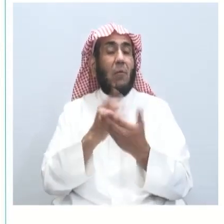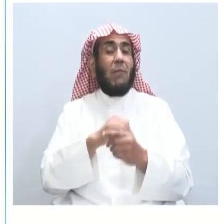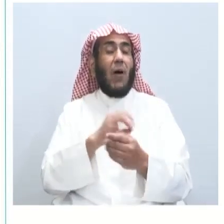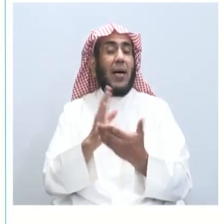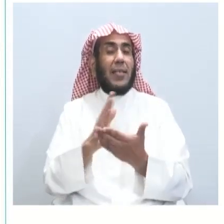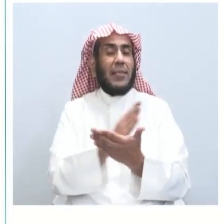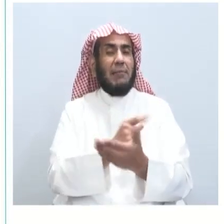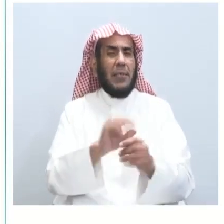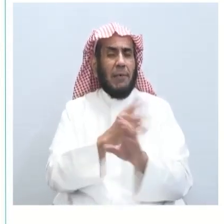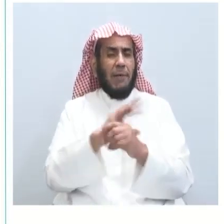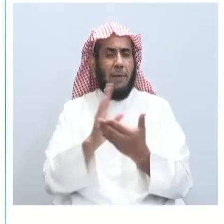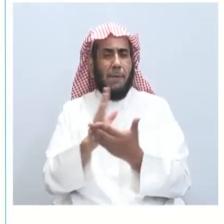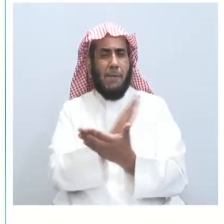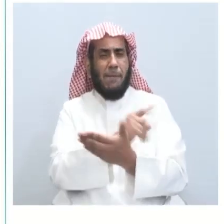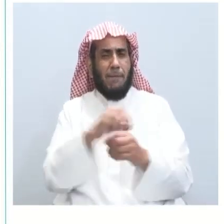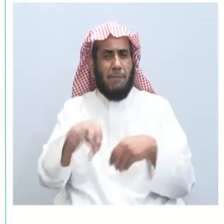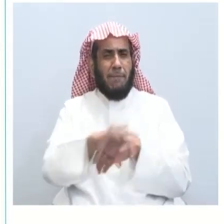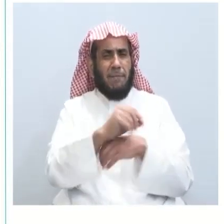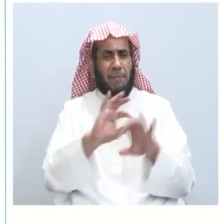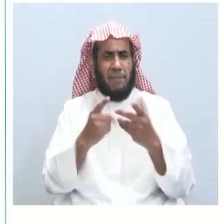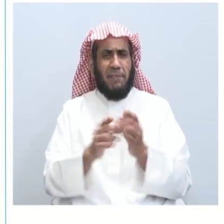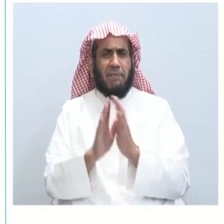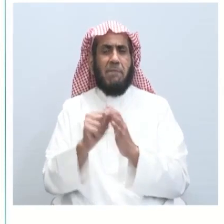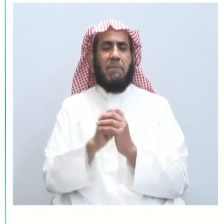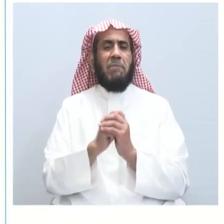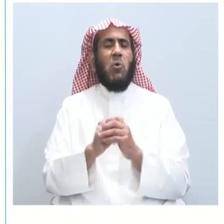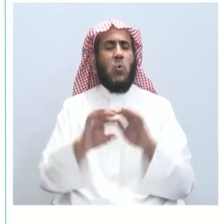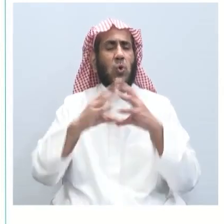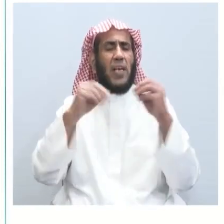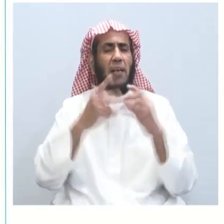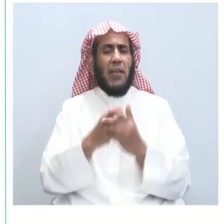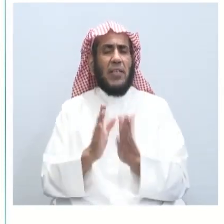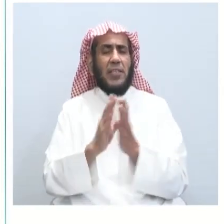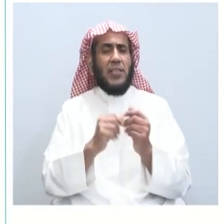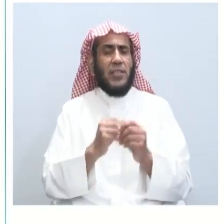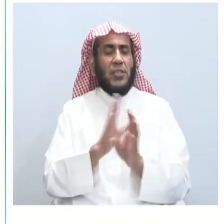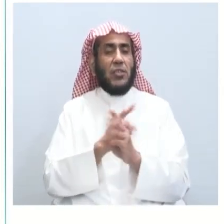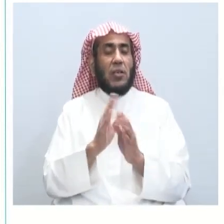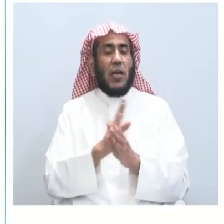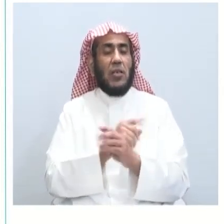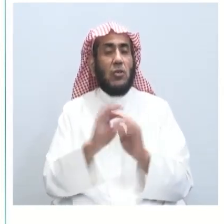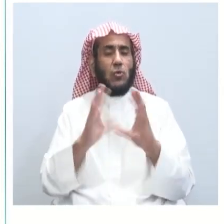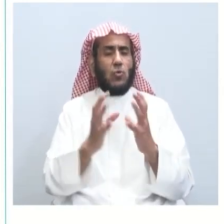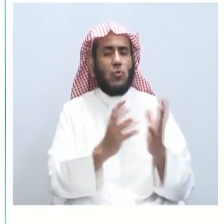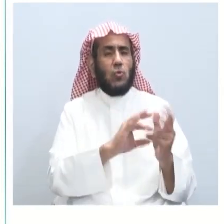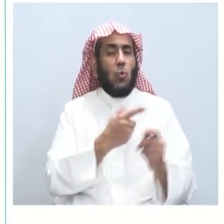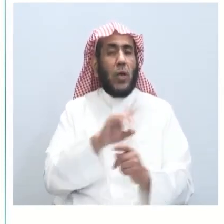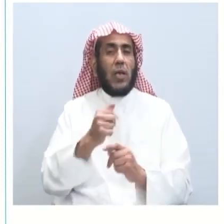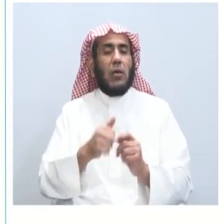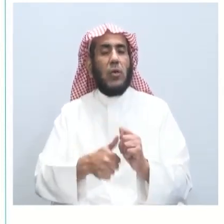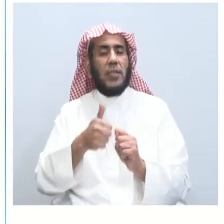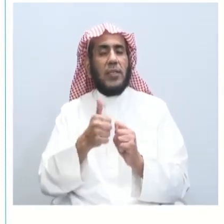السوق الى شرائح وكذلك كيفيه تحديد او شرح كيفيه تحديد الشرائح السوقيه وتحديد